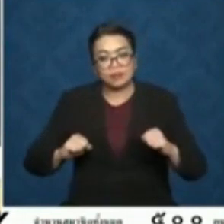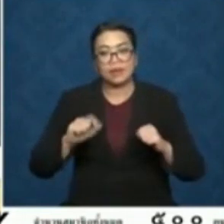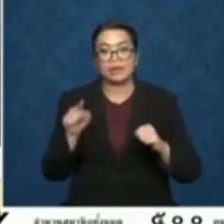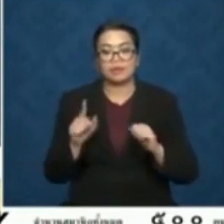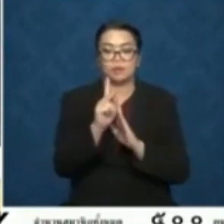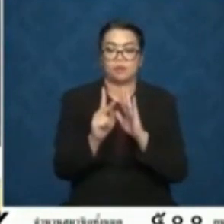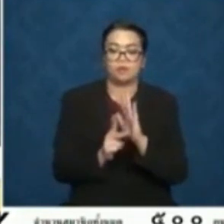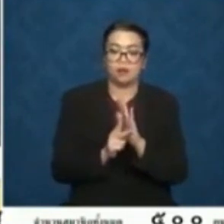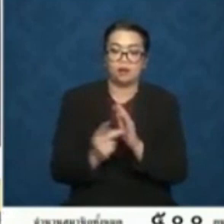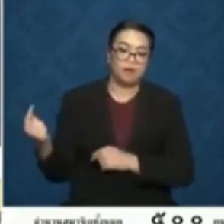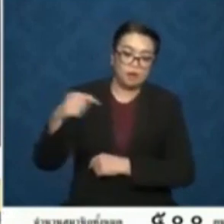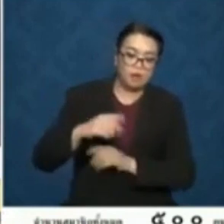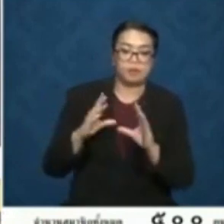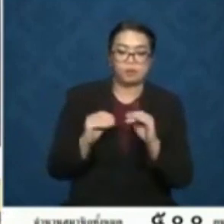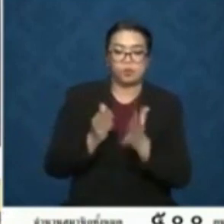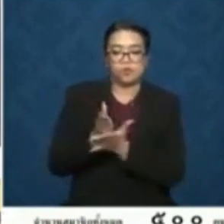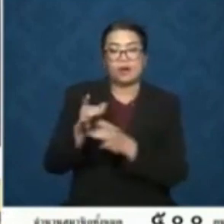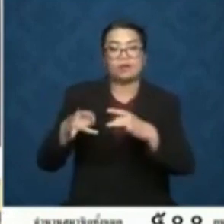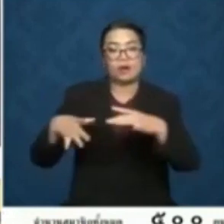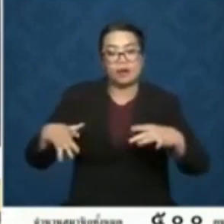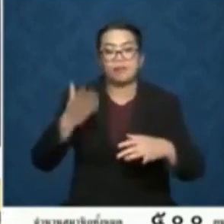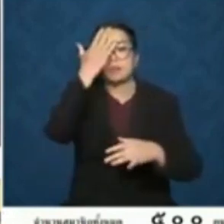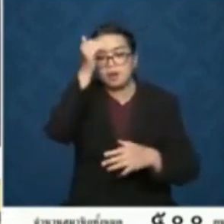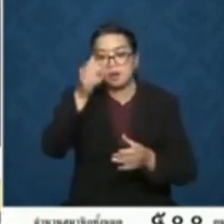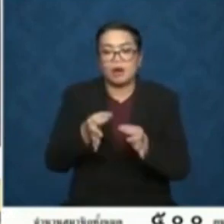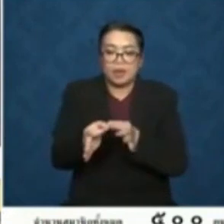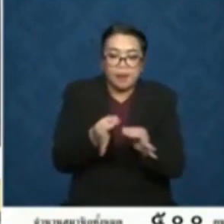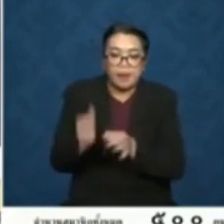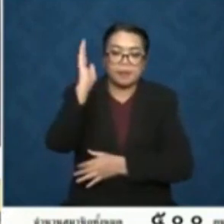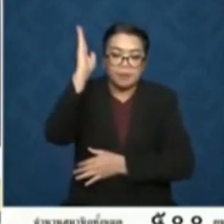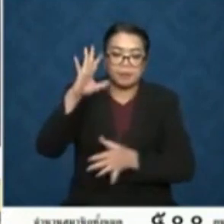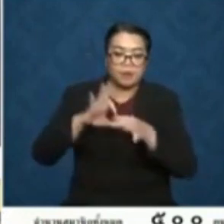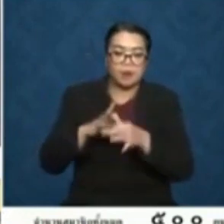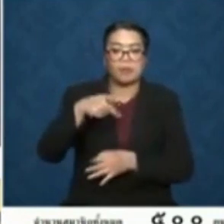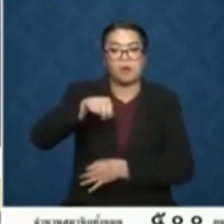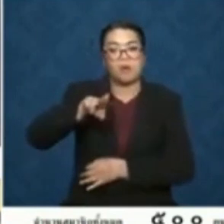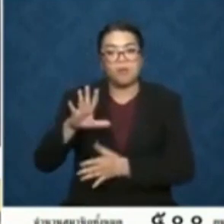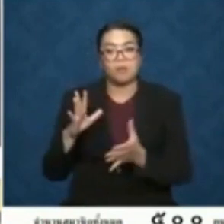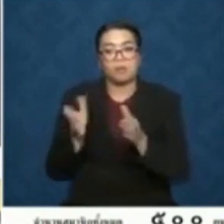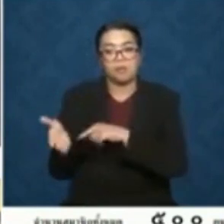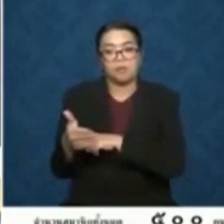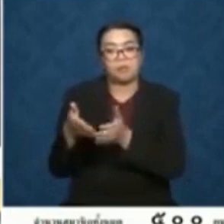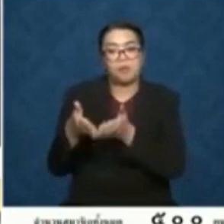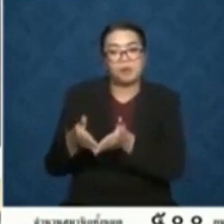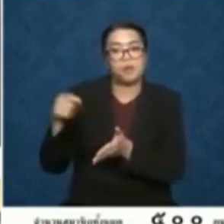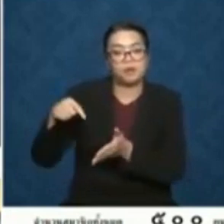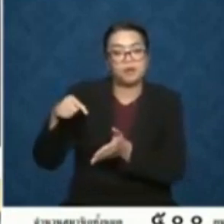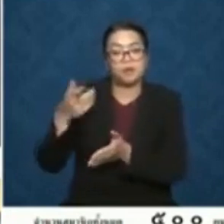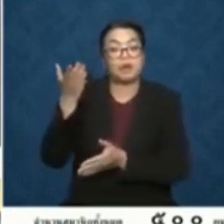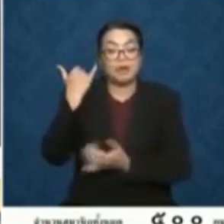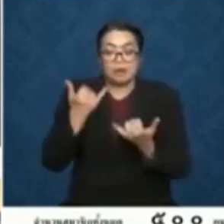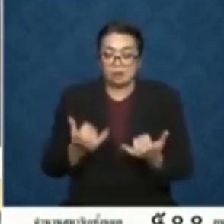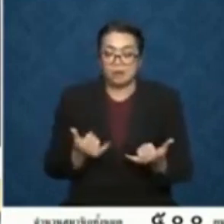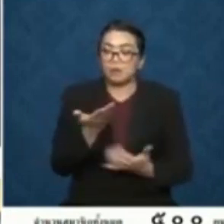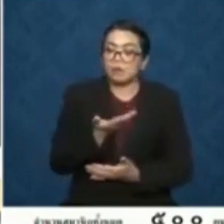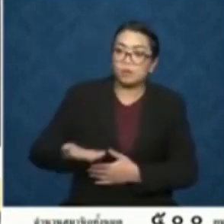านสำนักงานคณะกรรมการกฤษฎีกาเข้ามาในที่ประชุมวิปฝ่ายค้านเพื่อที่จะชี้แจงเรื่องพรบประมง